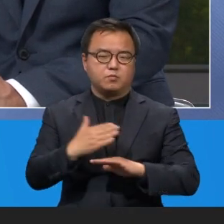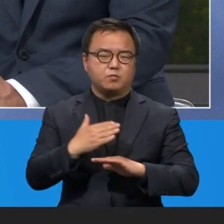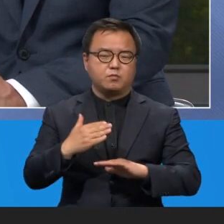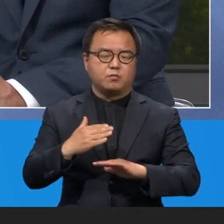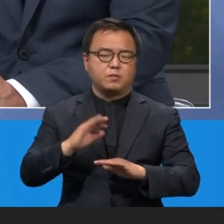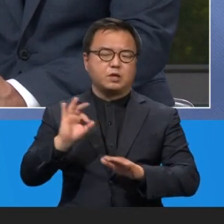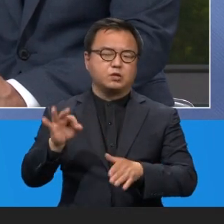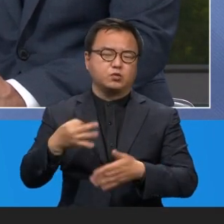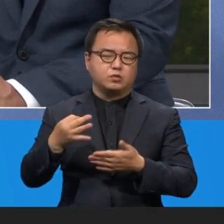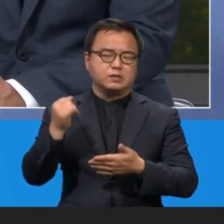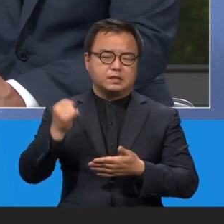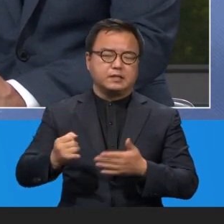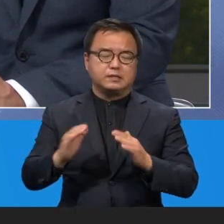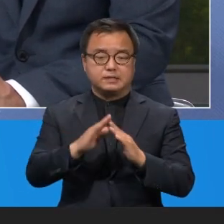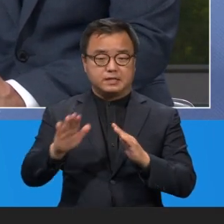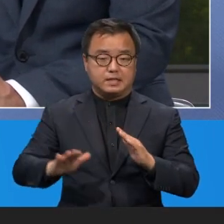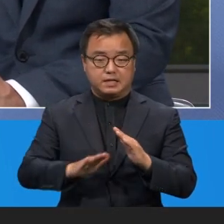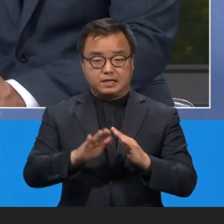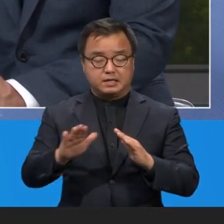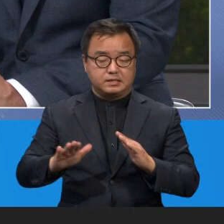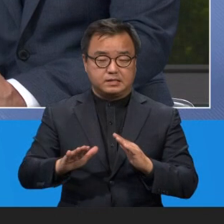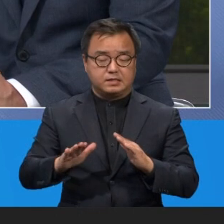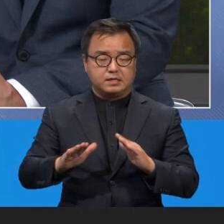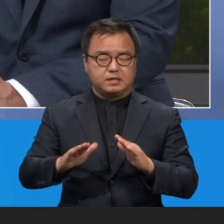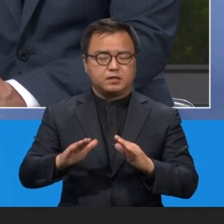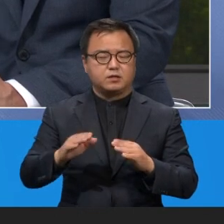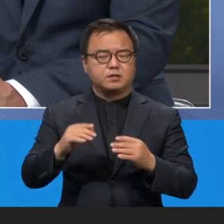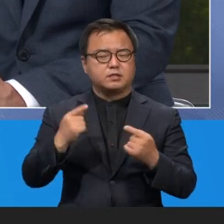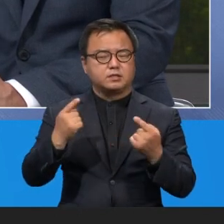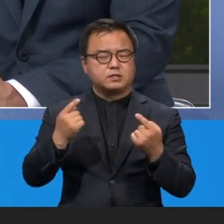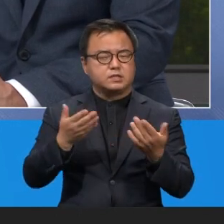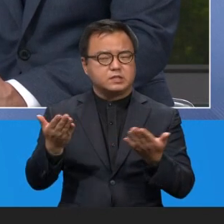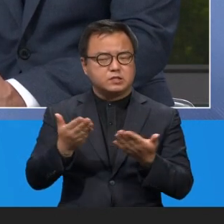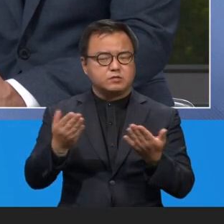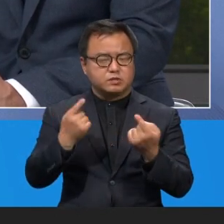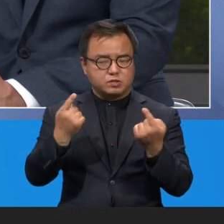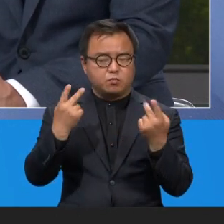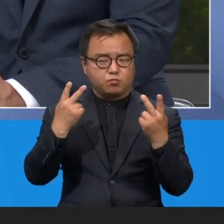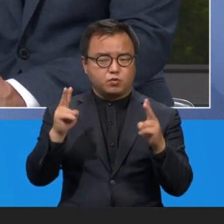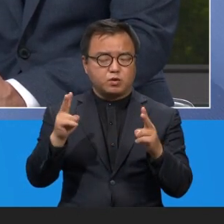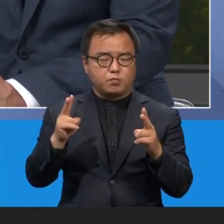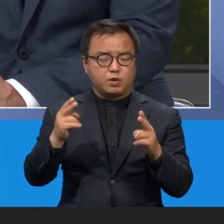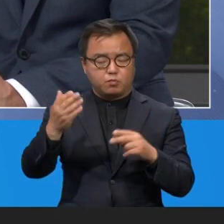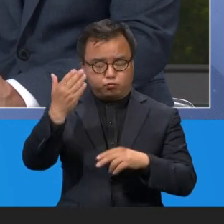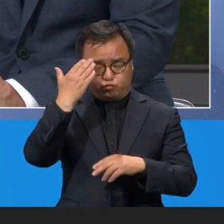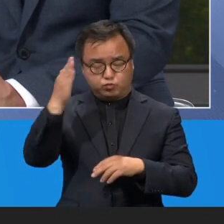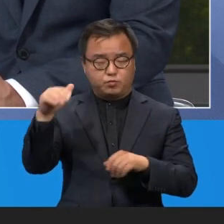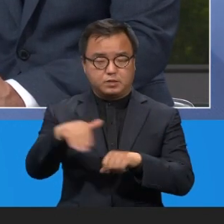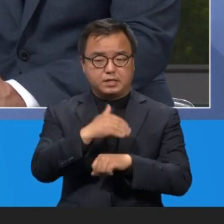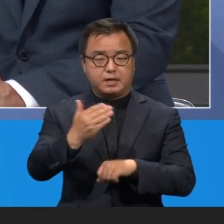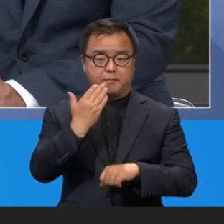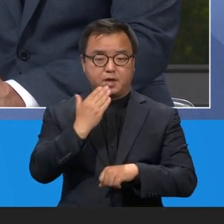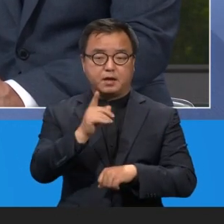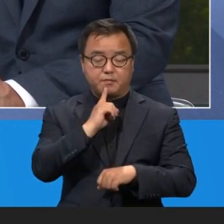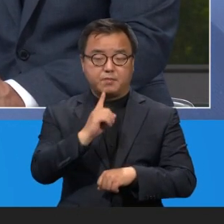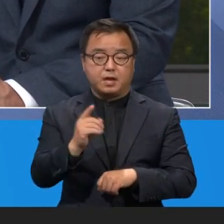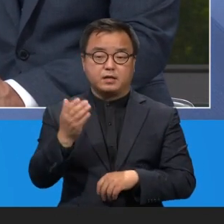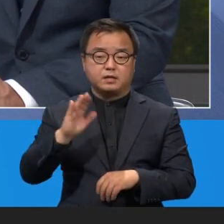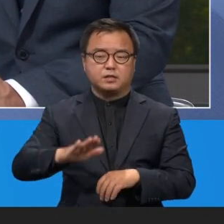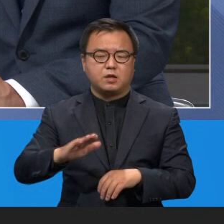커뮤니티 칼리지를 무상으로 단위 죽여야 겠다고 공약한 상황입니다 하지만 공화당 의 일부 반대가 있는 만큼